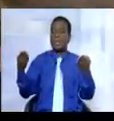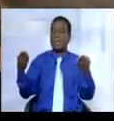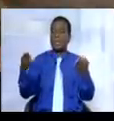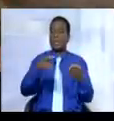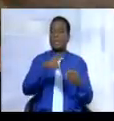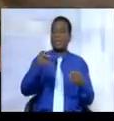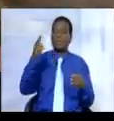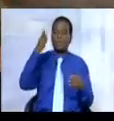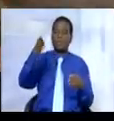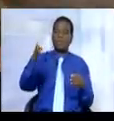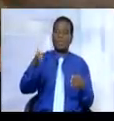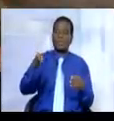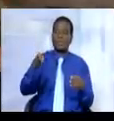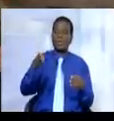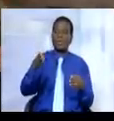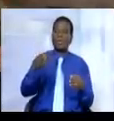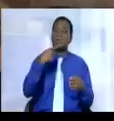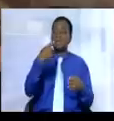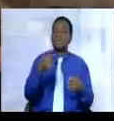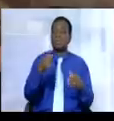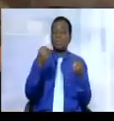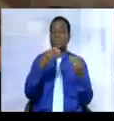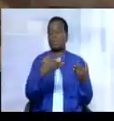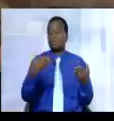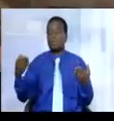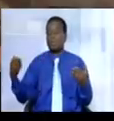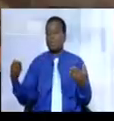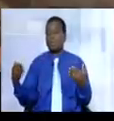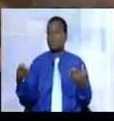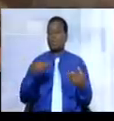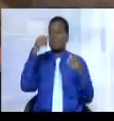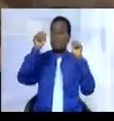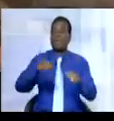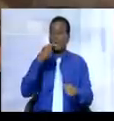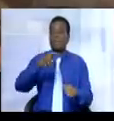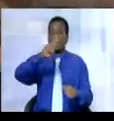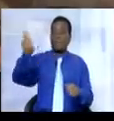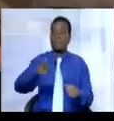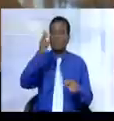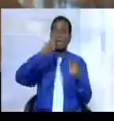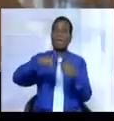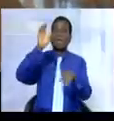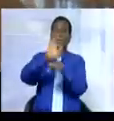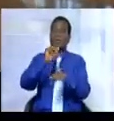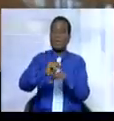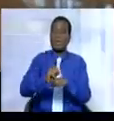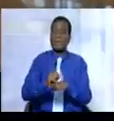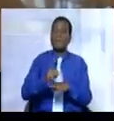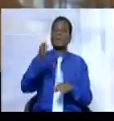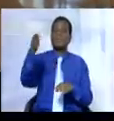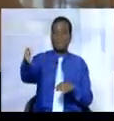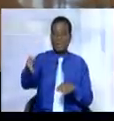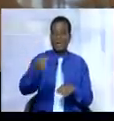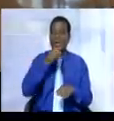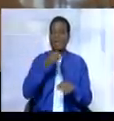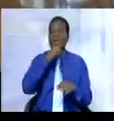Vous pouvez dire beaucoup de choses qui peuvent être utiles à la Côte d'Ivoire. Frédérico Mayor,